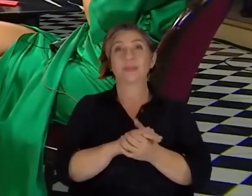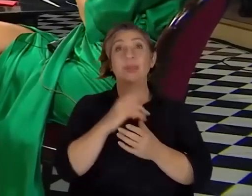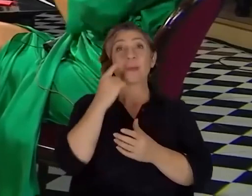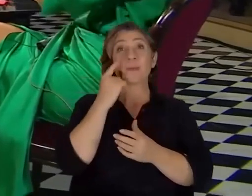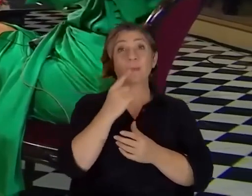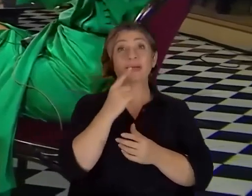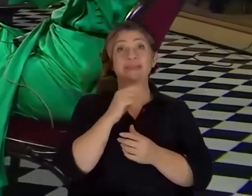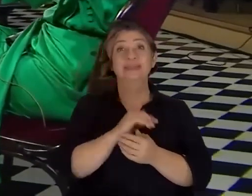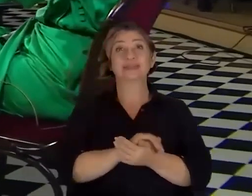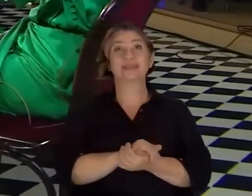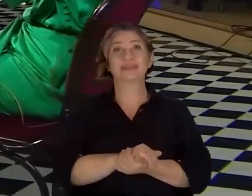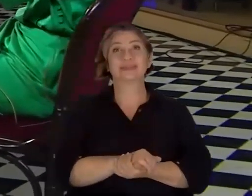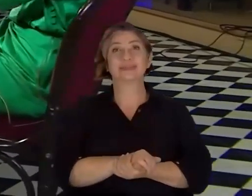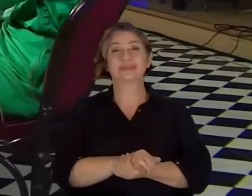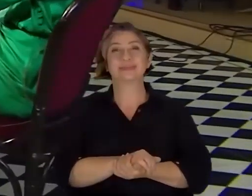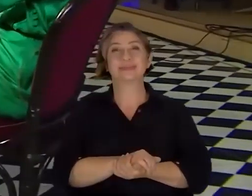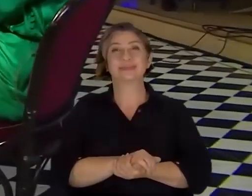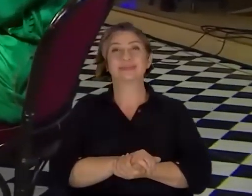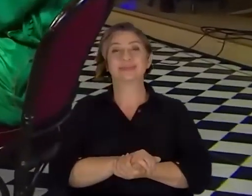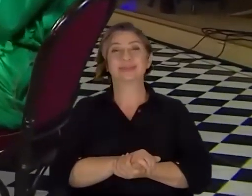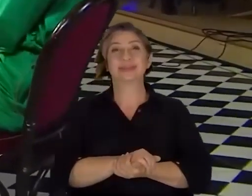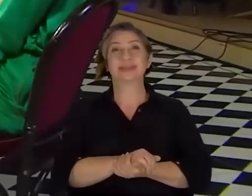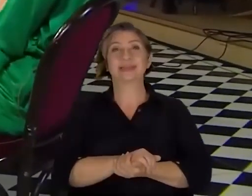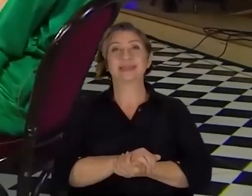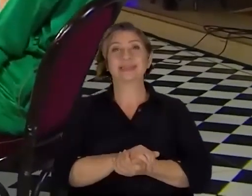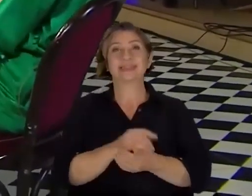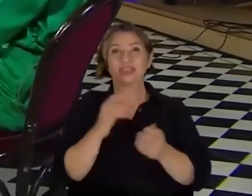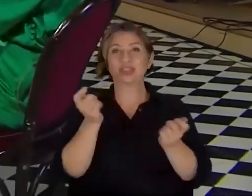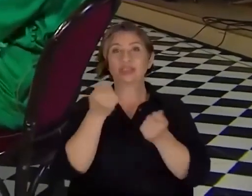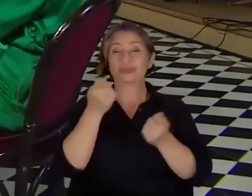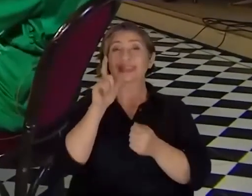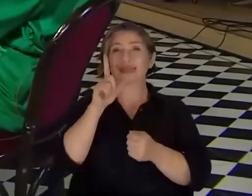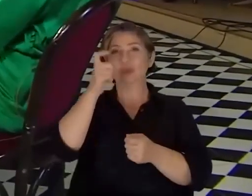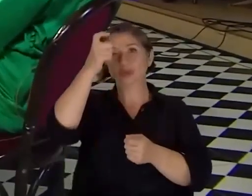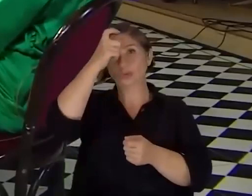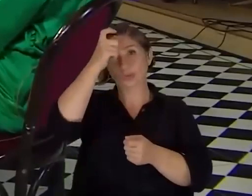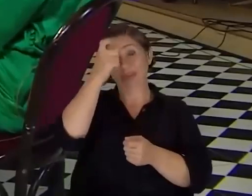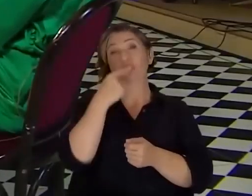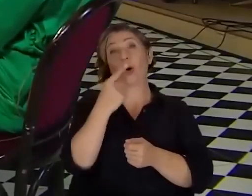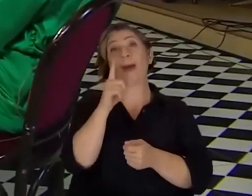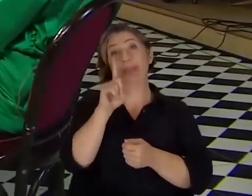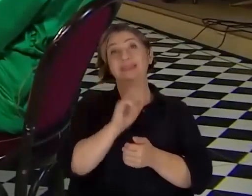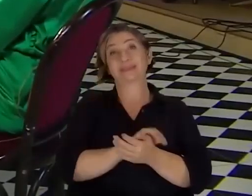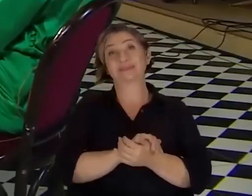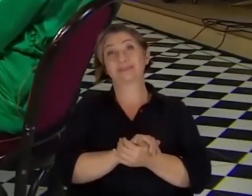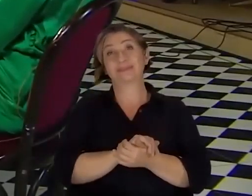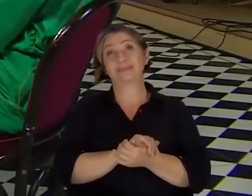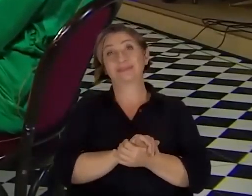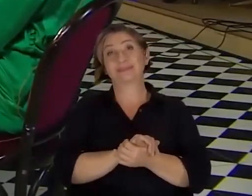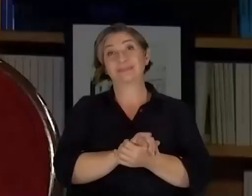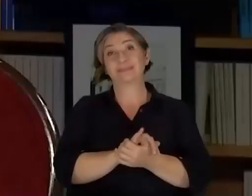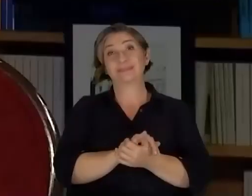evet, My Way biliyor musun abi? Ben şimdi başka bir şey istediğim bir şeyi söyleyeyim. Bir de Türkçe mi söyleyeyim? Türkçe. Türkçe söylemeyeyim